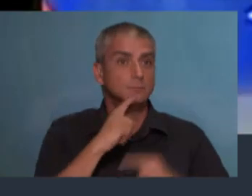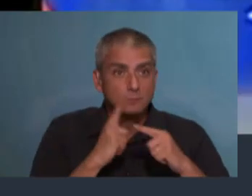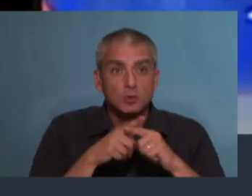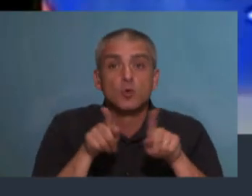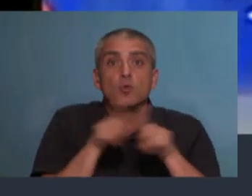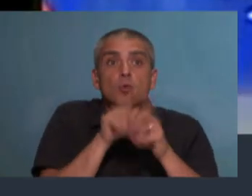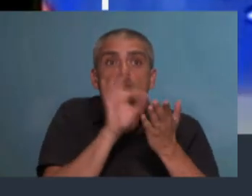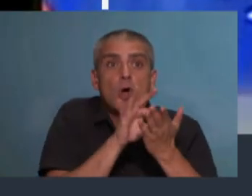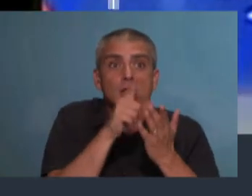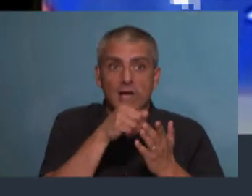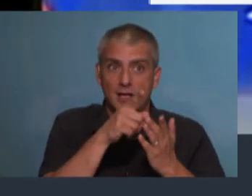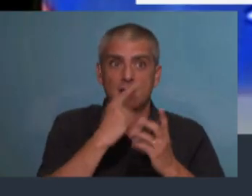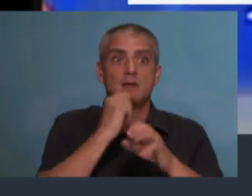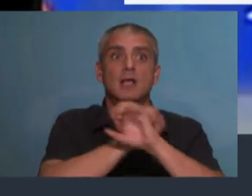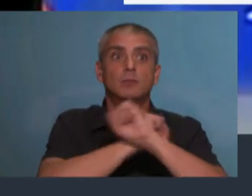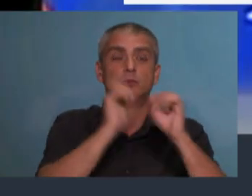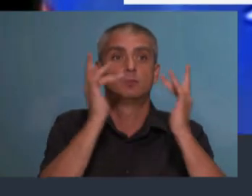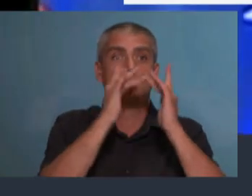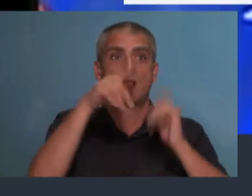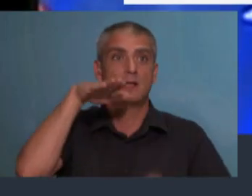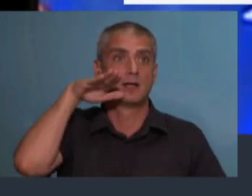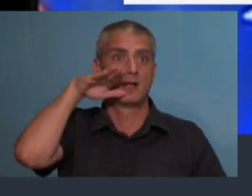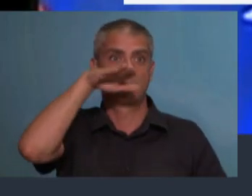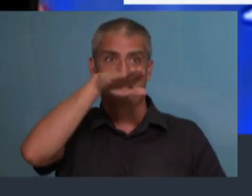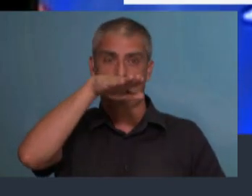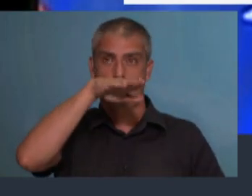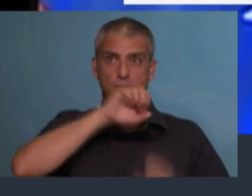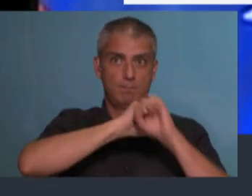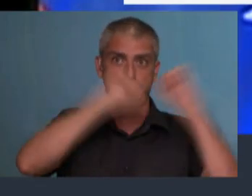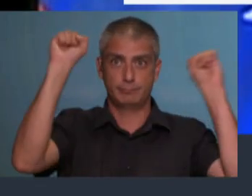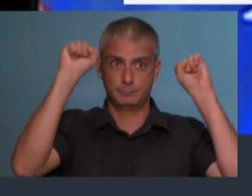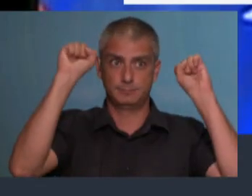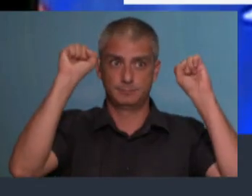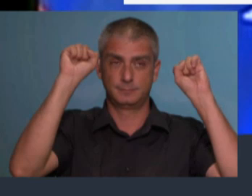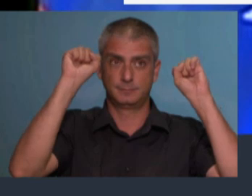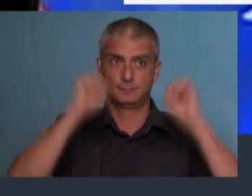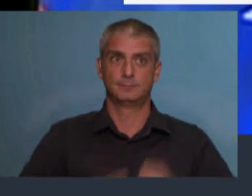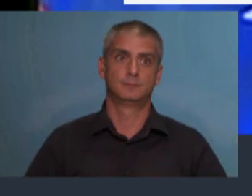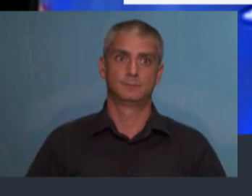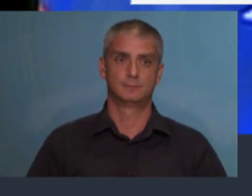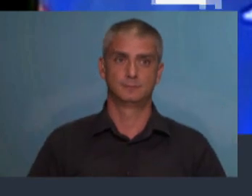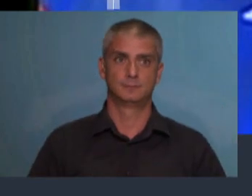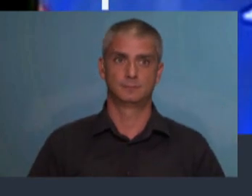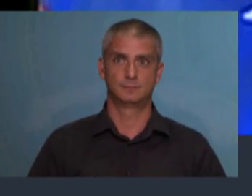momento explotó frente a mí un artefacto volador.